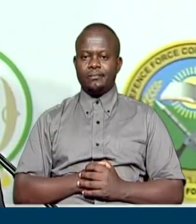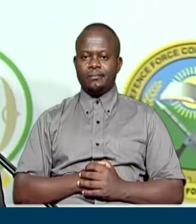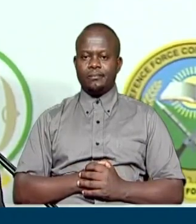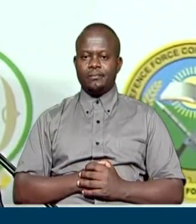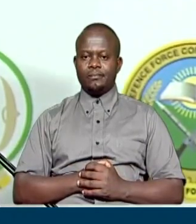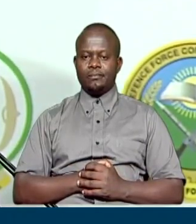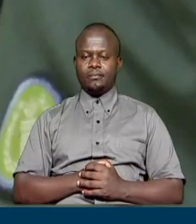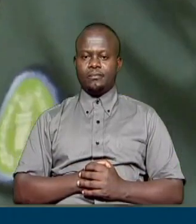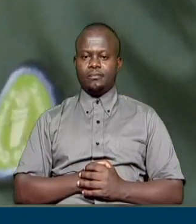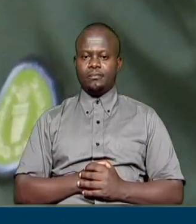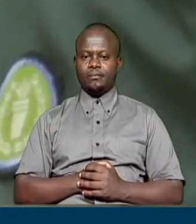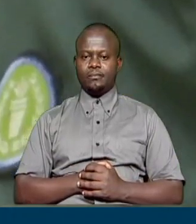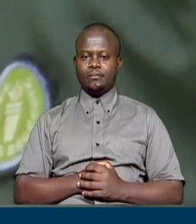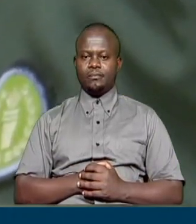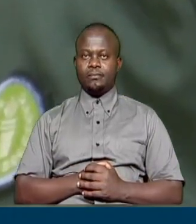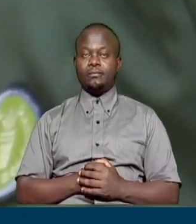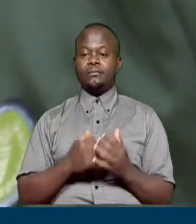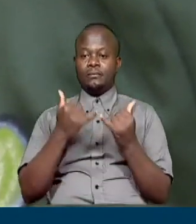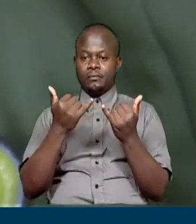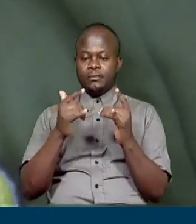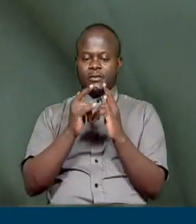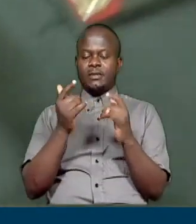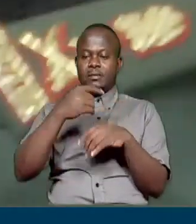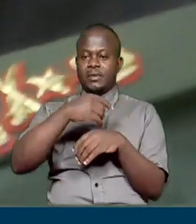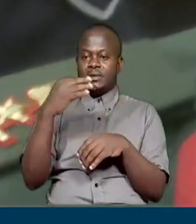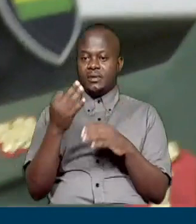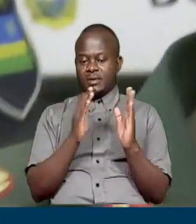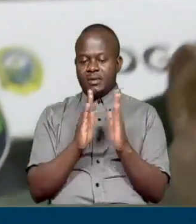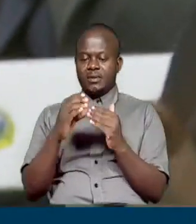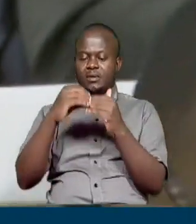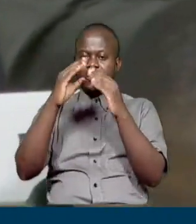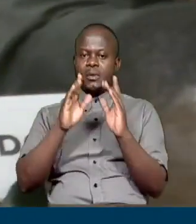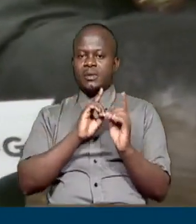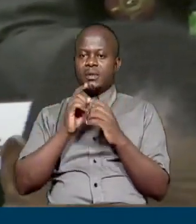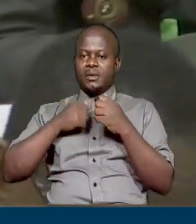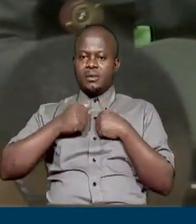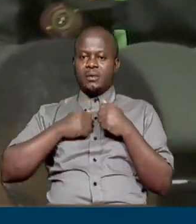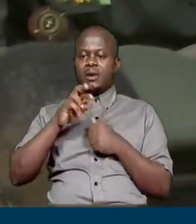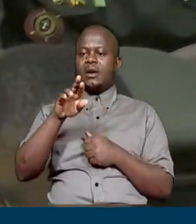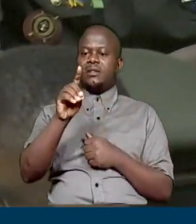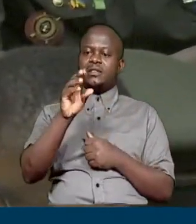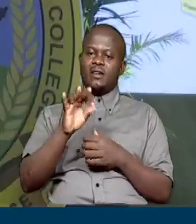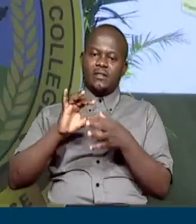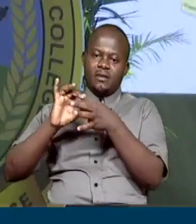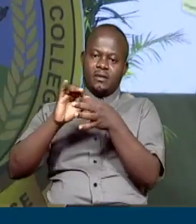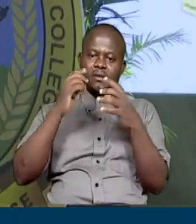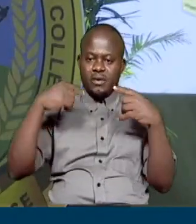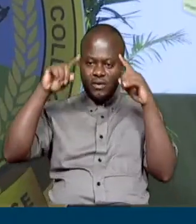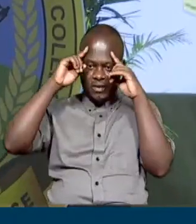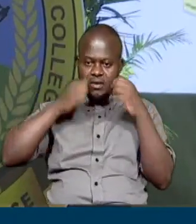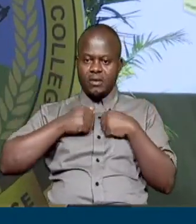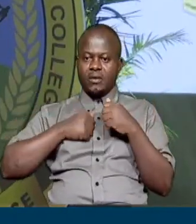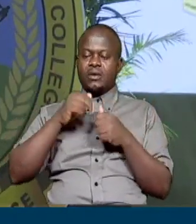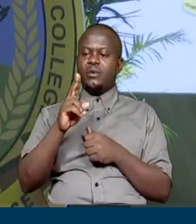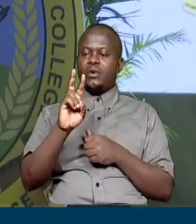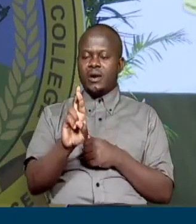with consequences. Iyi nama y'iminsi itatu yateguwe n'ubuyobozi bw'ingabo z'u Rwanda RDF ku bufatanye na Kaminuza y'u Rwanda